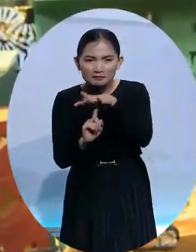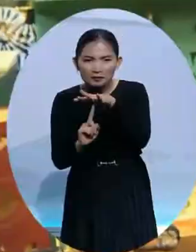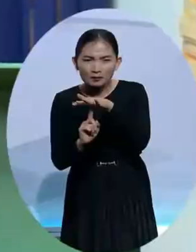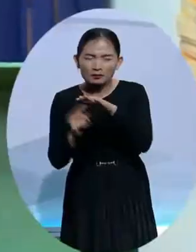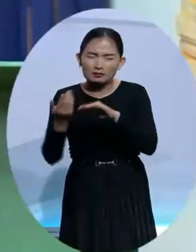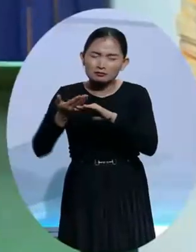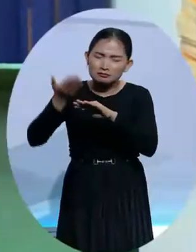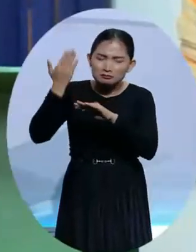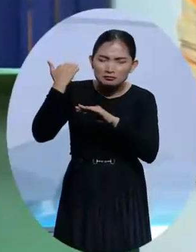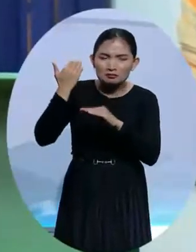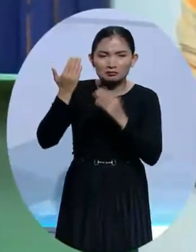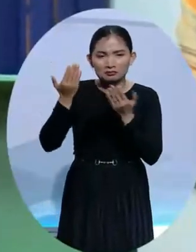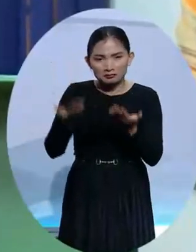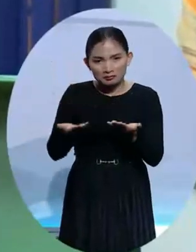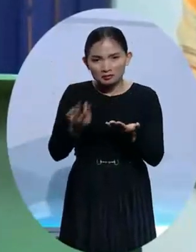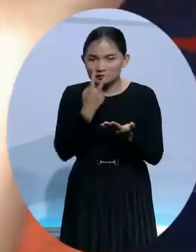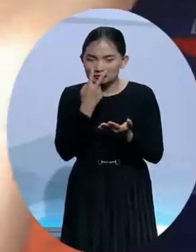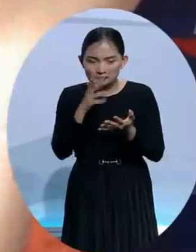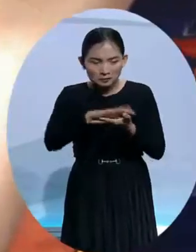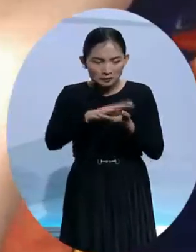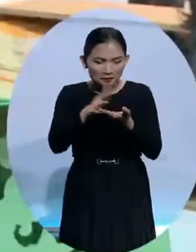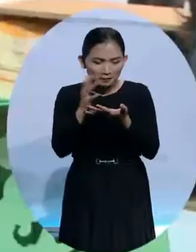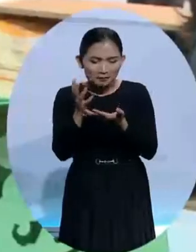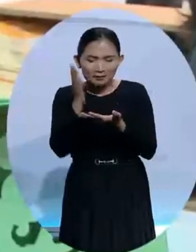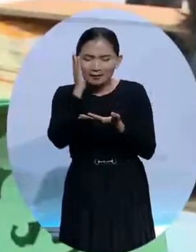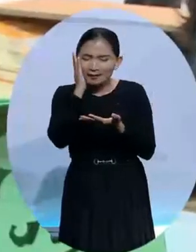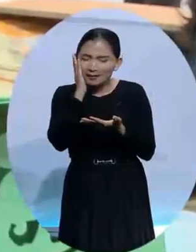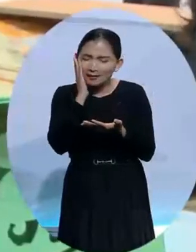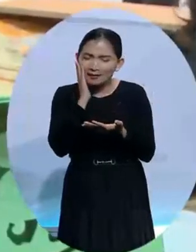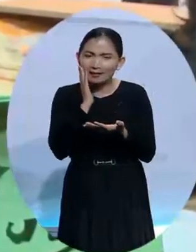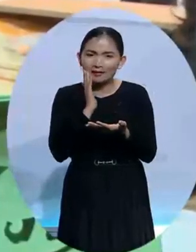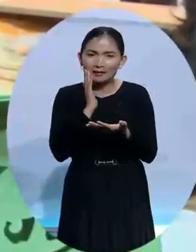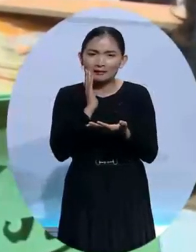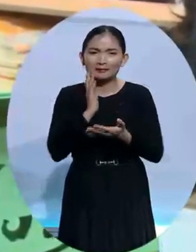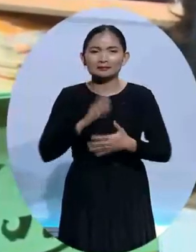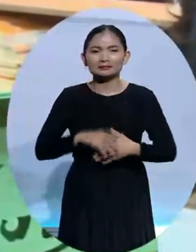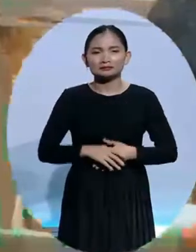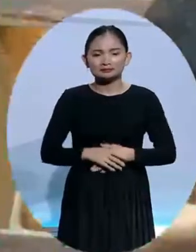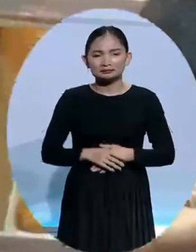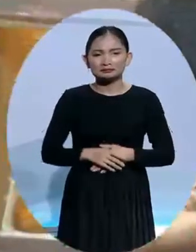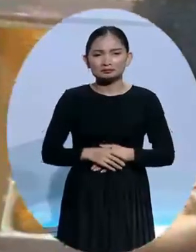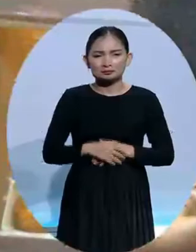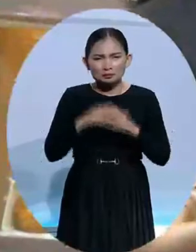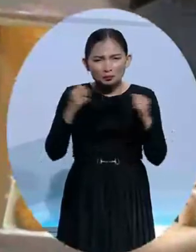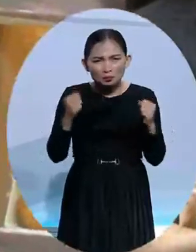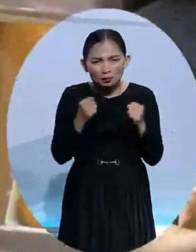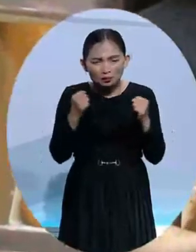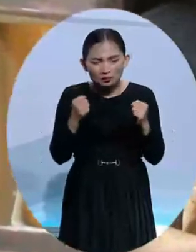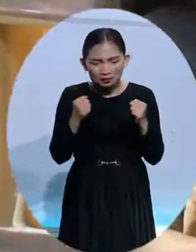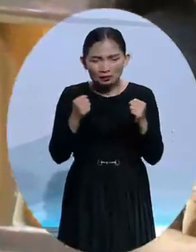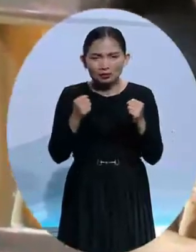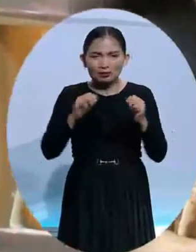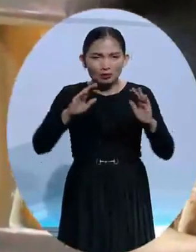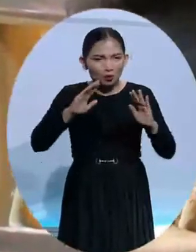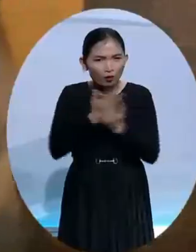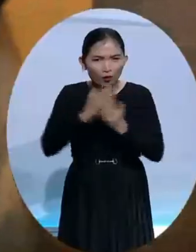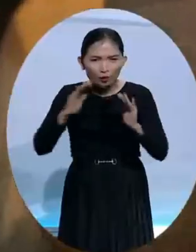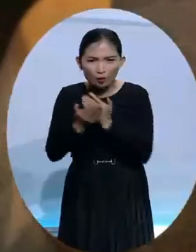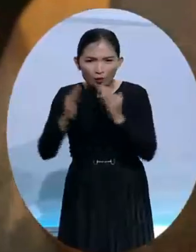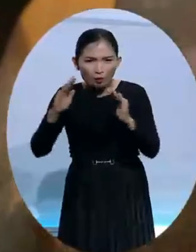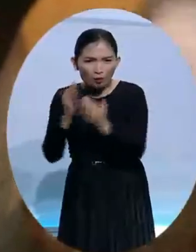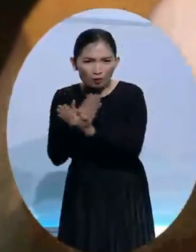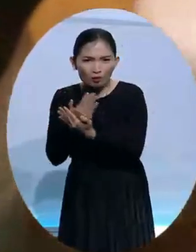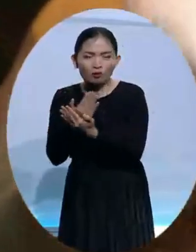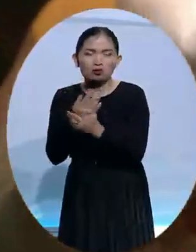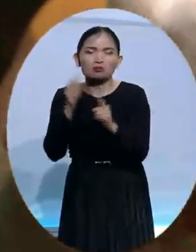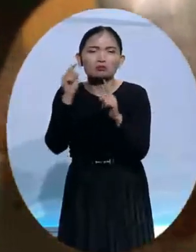cách đóng gói chỉnh chu, thanh lịch, tạo thêm phần trang trọng cho từng chiếc bánh. Với tôn chỉ không ngừng đổi mới để bắt kịp xu hướng thị hiếu và